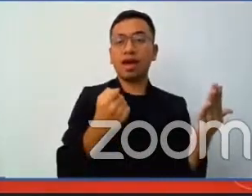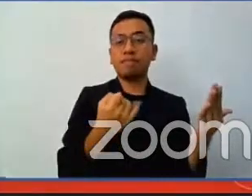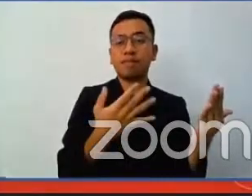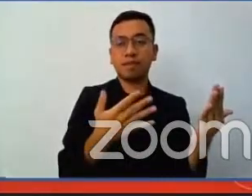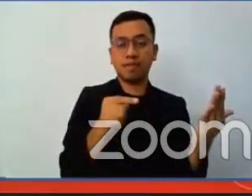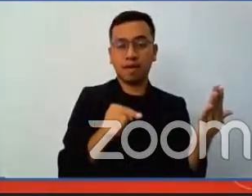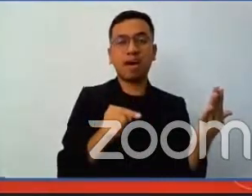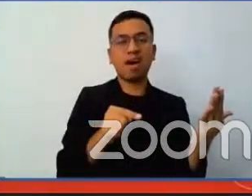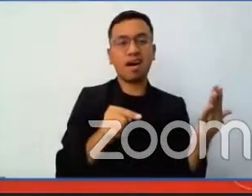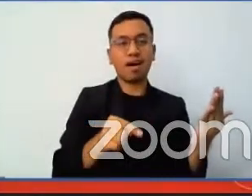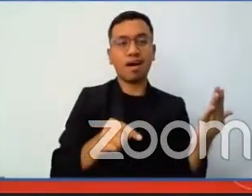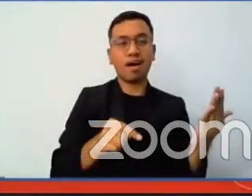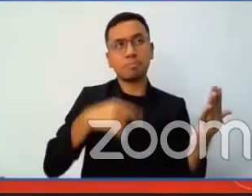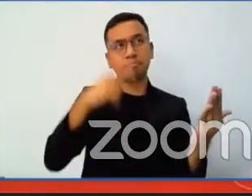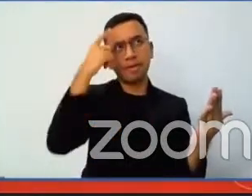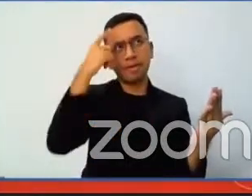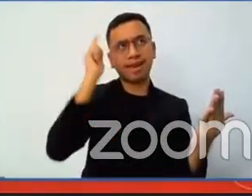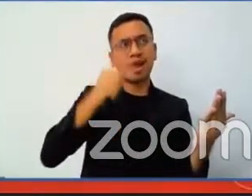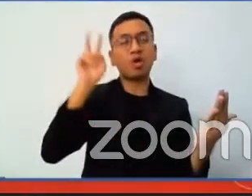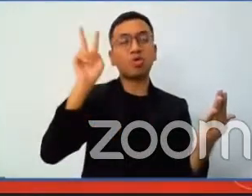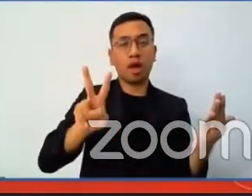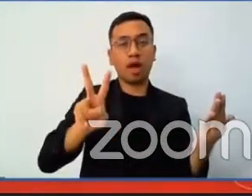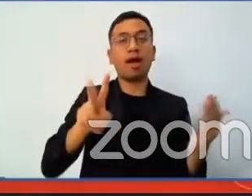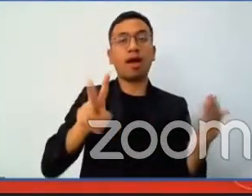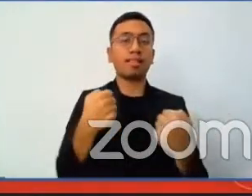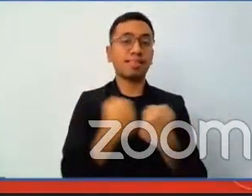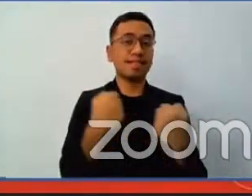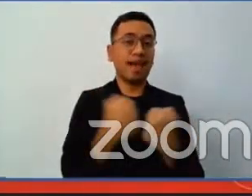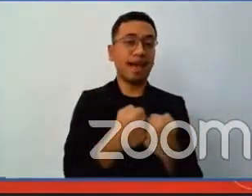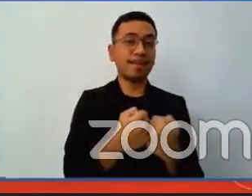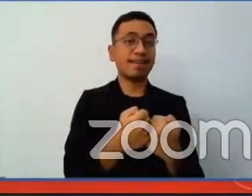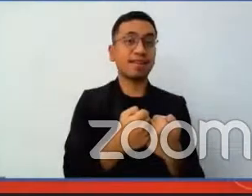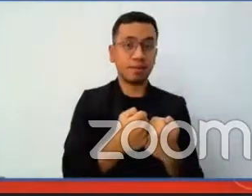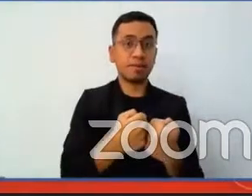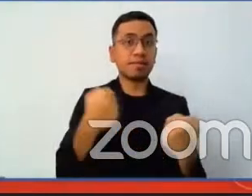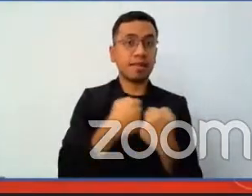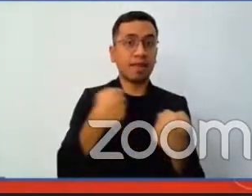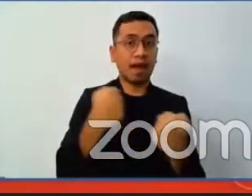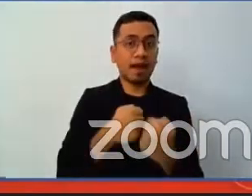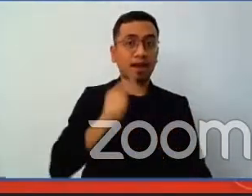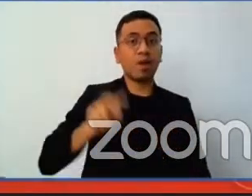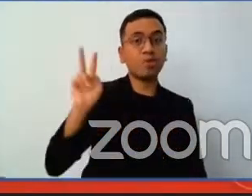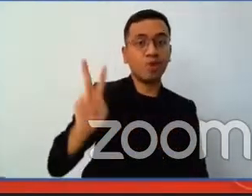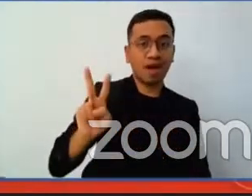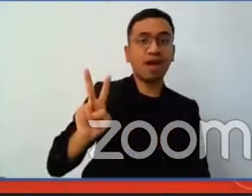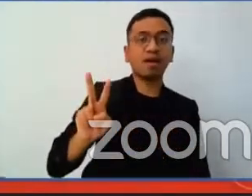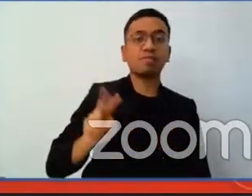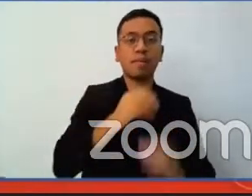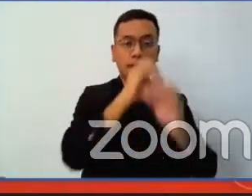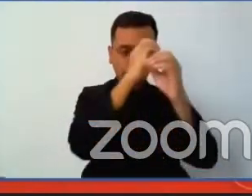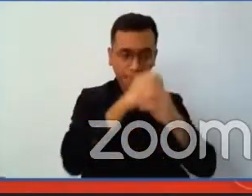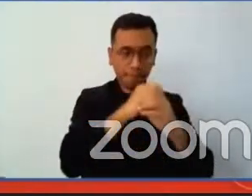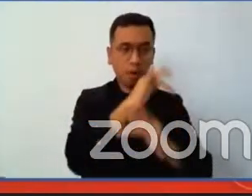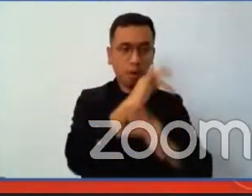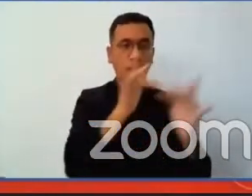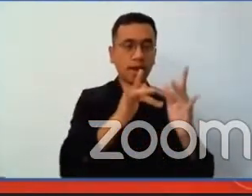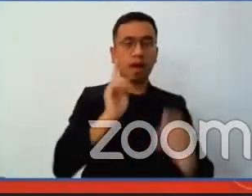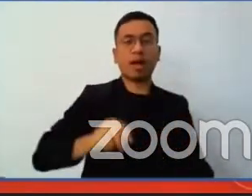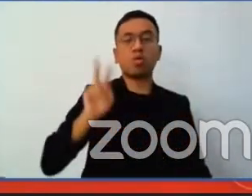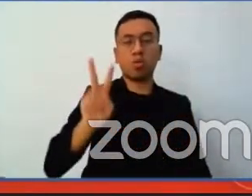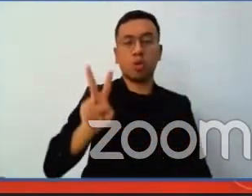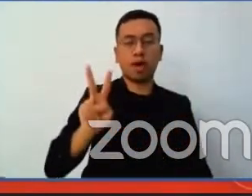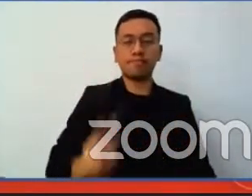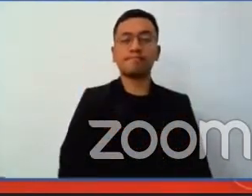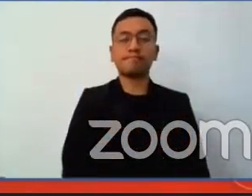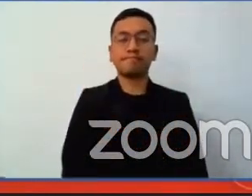rangkum dalam 2 poin tantangan dalam penerapan virtual laboratorium ini.